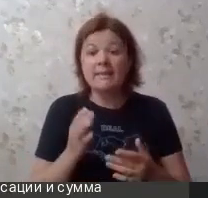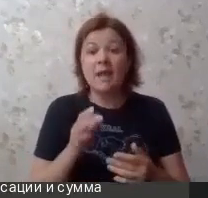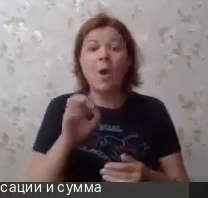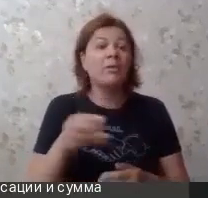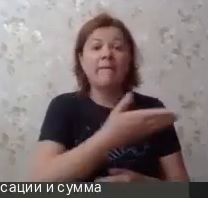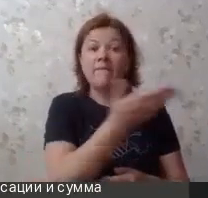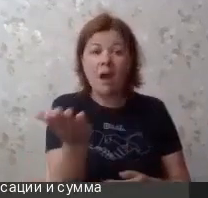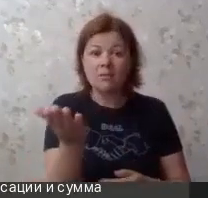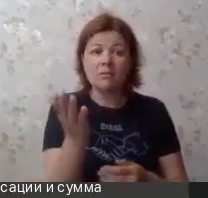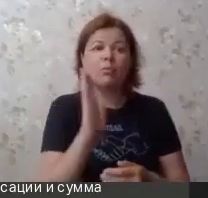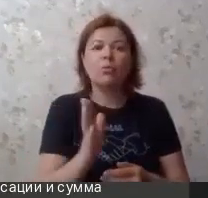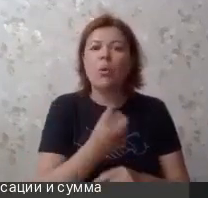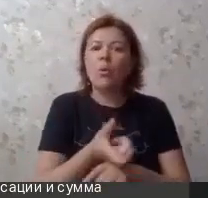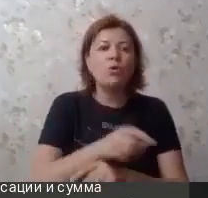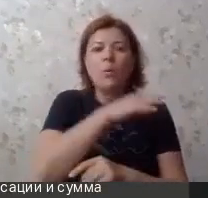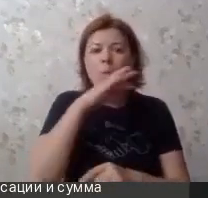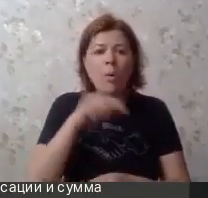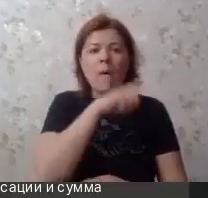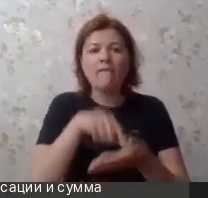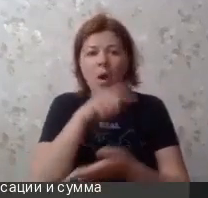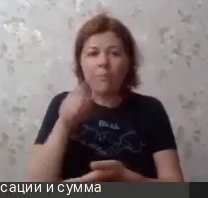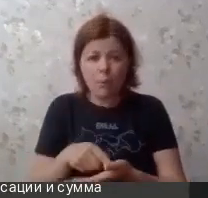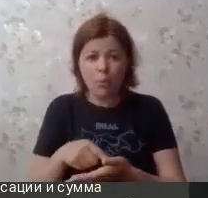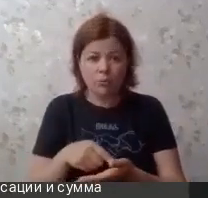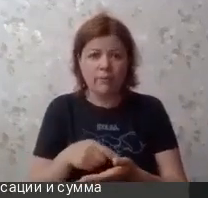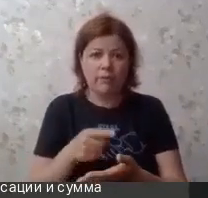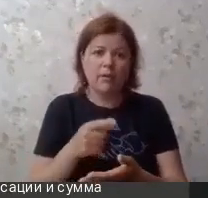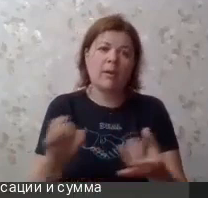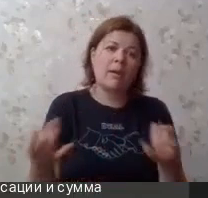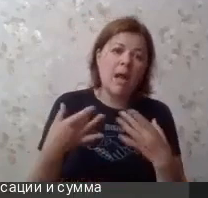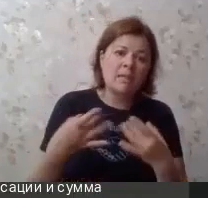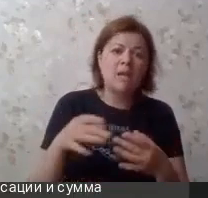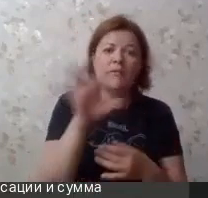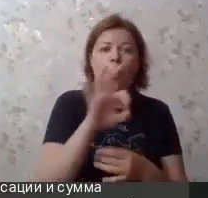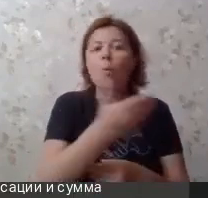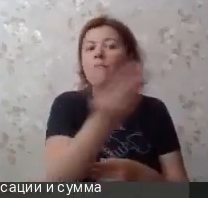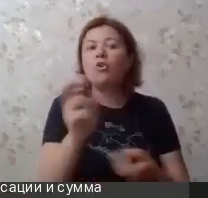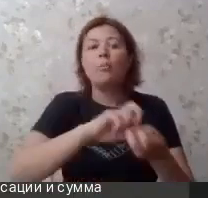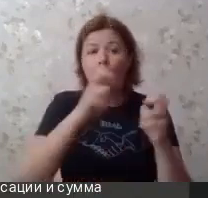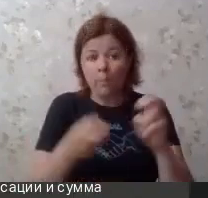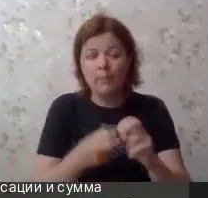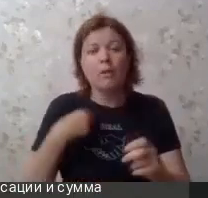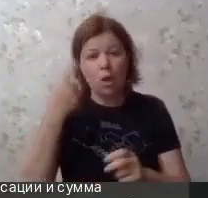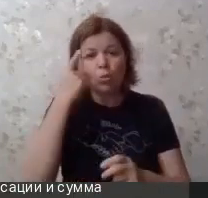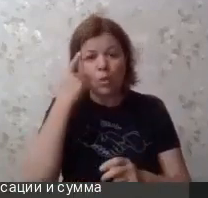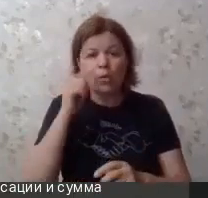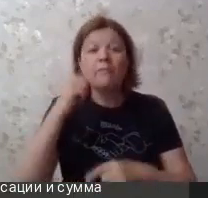придет очень много вот вопросов и рассказов вот о таких проблемах, я думаю, что в следующий раз